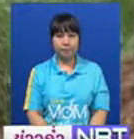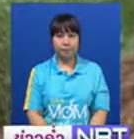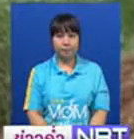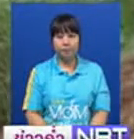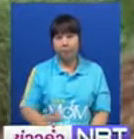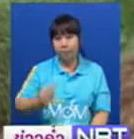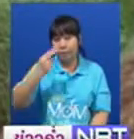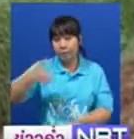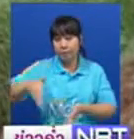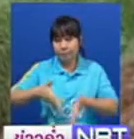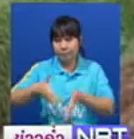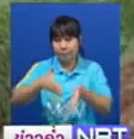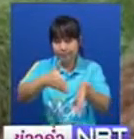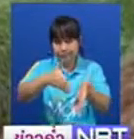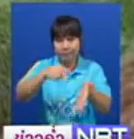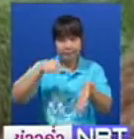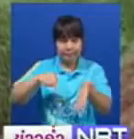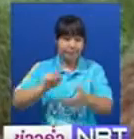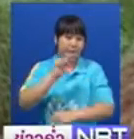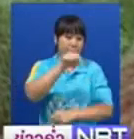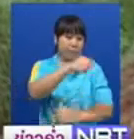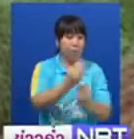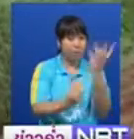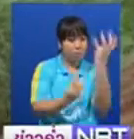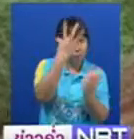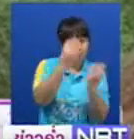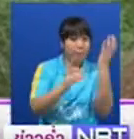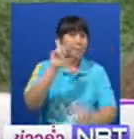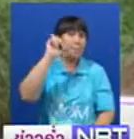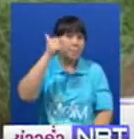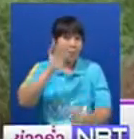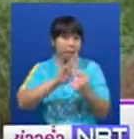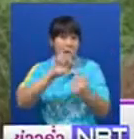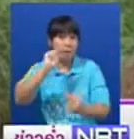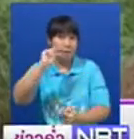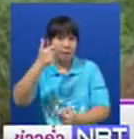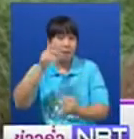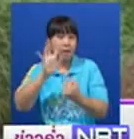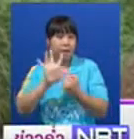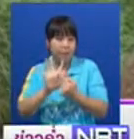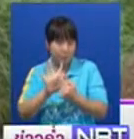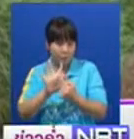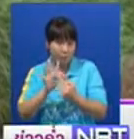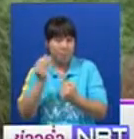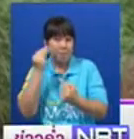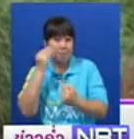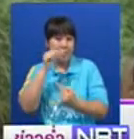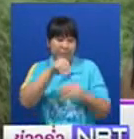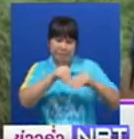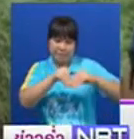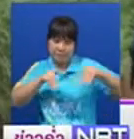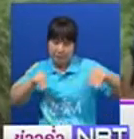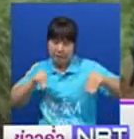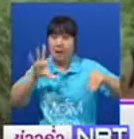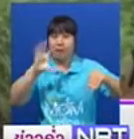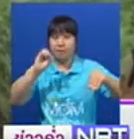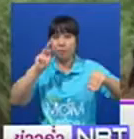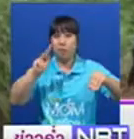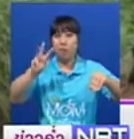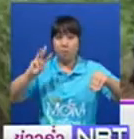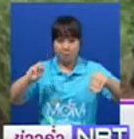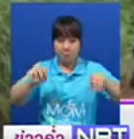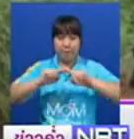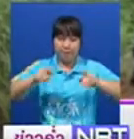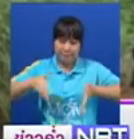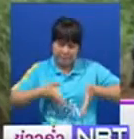จากเส้นทางของปากทางเข้าอุทยานแห่งชาติแม่เงานะครับไปถึงบ้านศพโขงและบ้านนาดอยนั้นระยะทางประมาณ50กิโลเมตรแต่เส้น